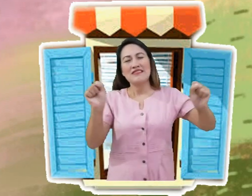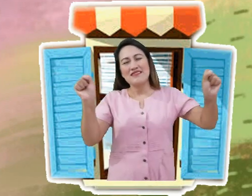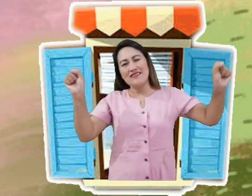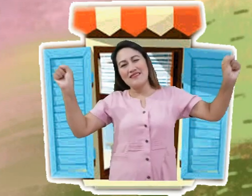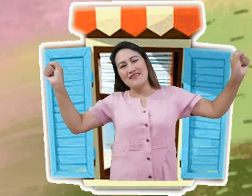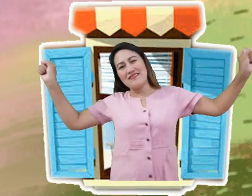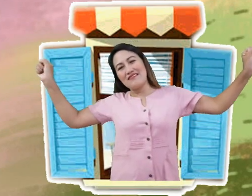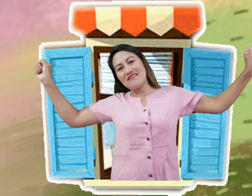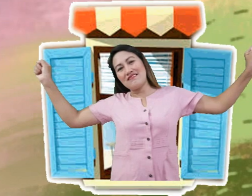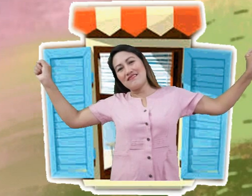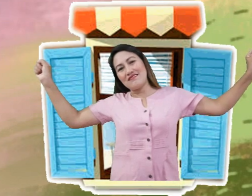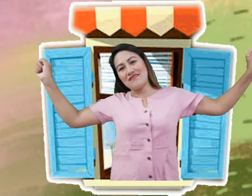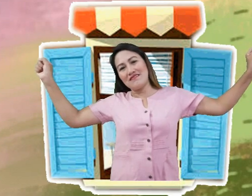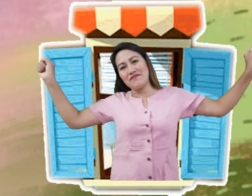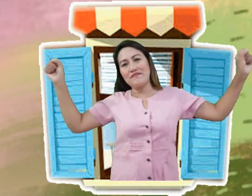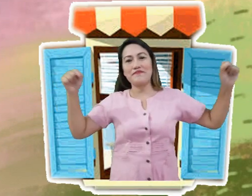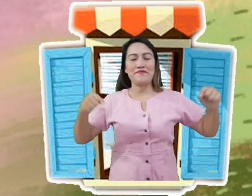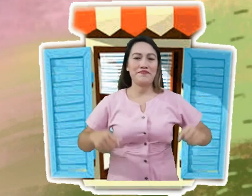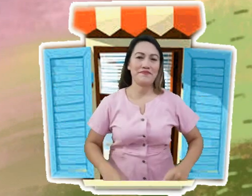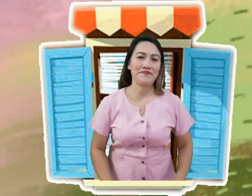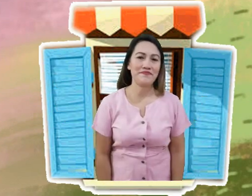braso.